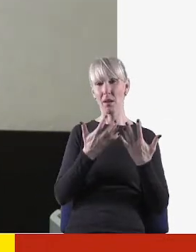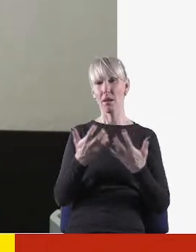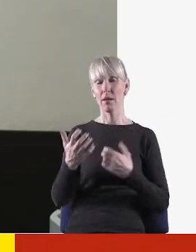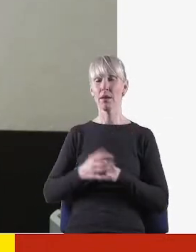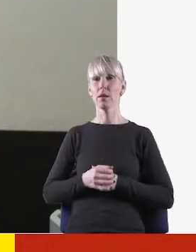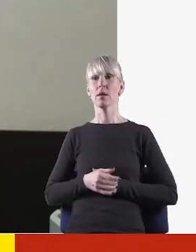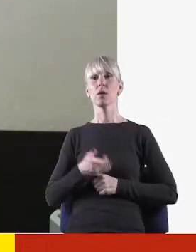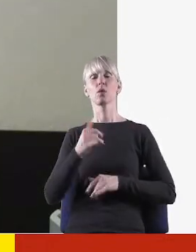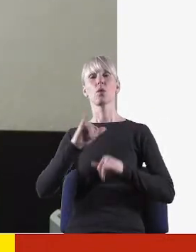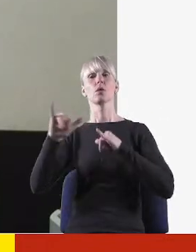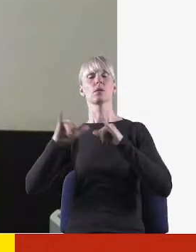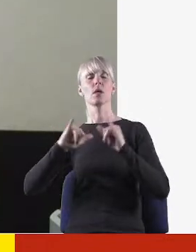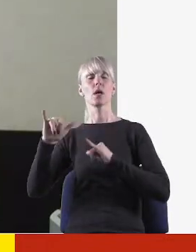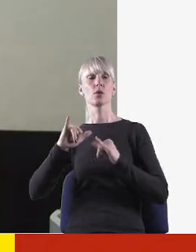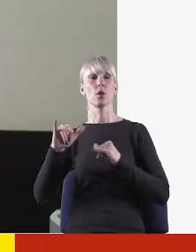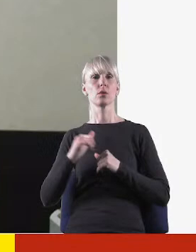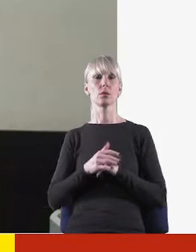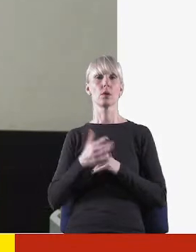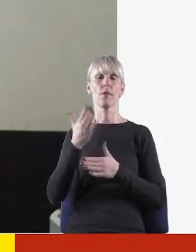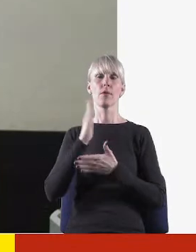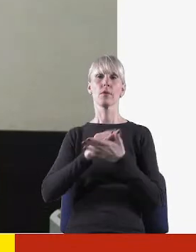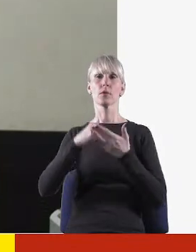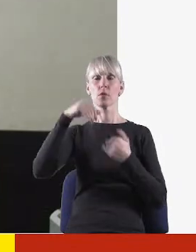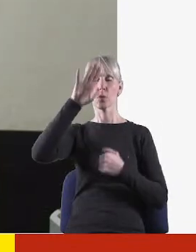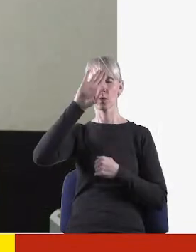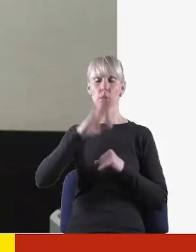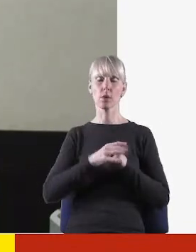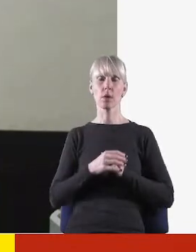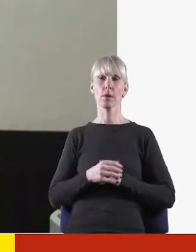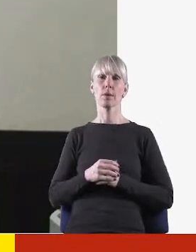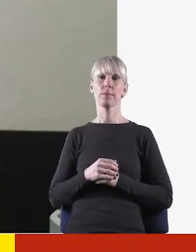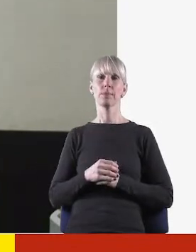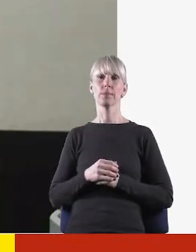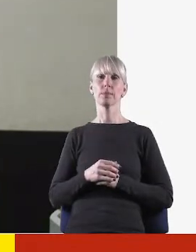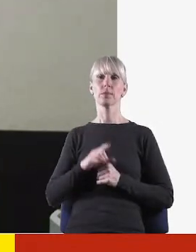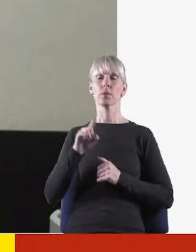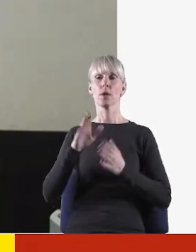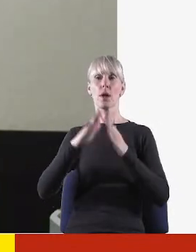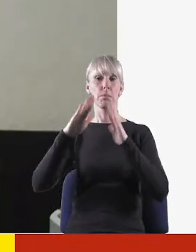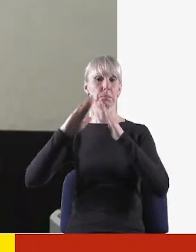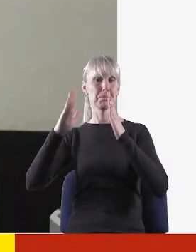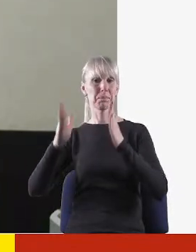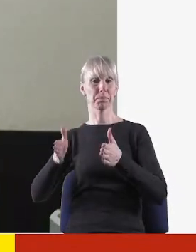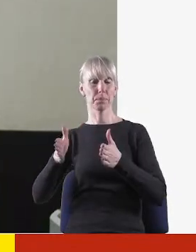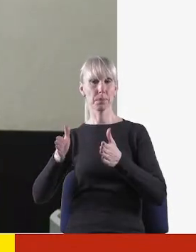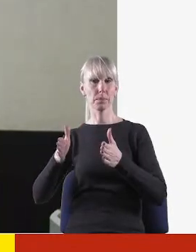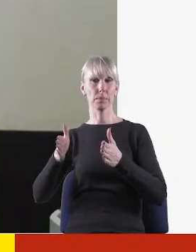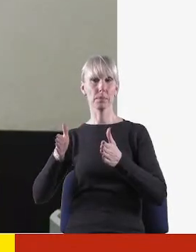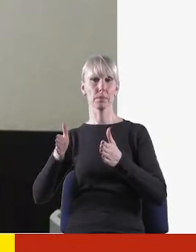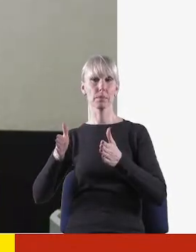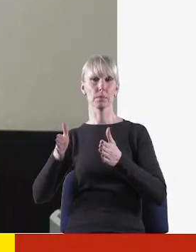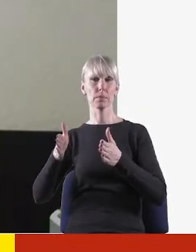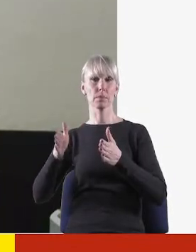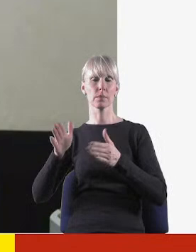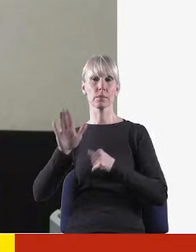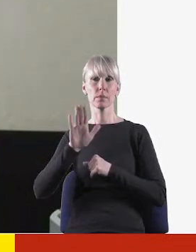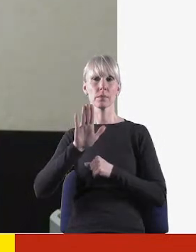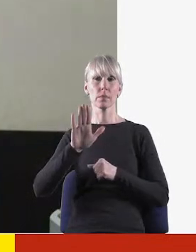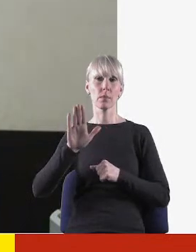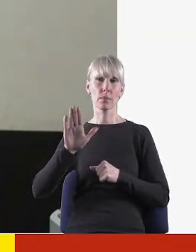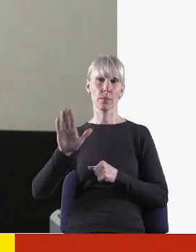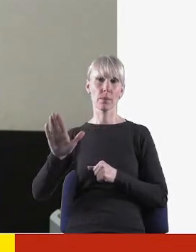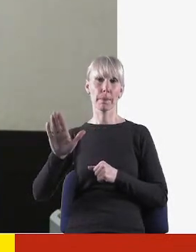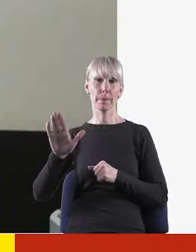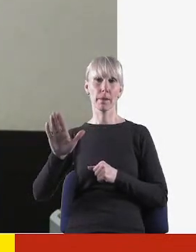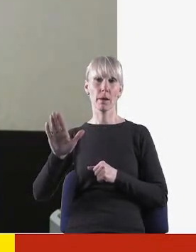zarządzaniu Zarządu Nieruchomości Województwa Łódzkiego takie nieruchomości, które no,